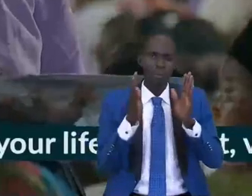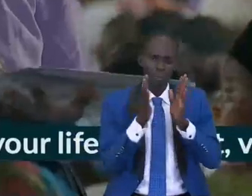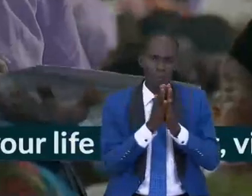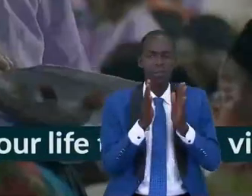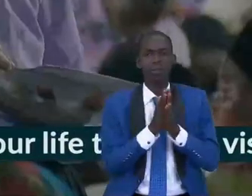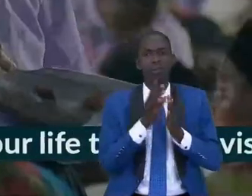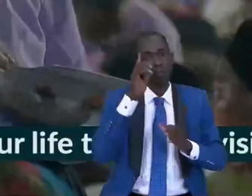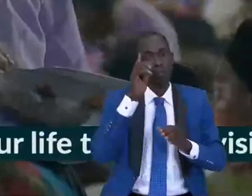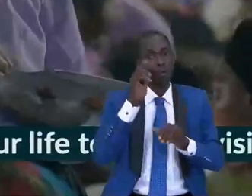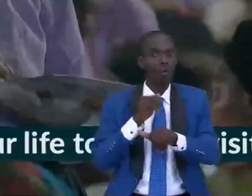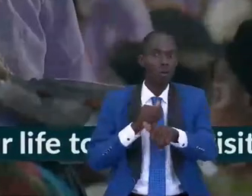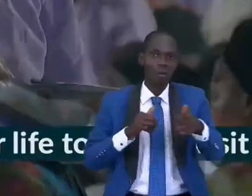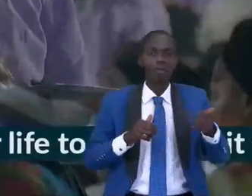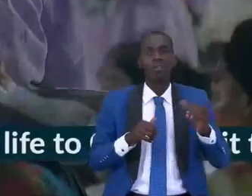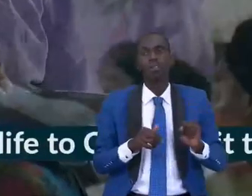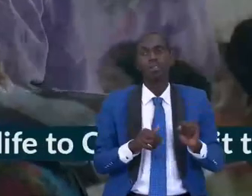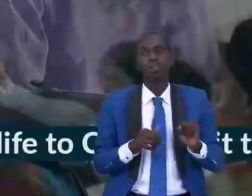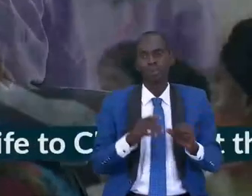au bas